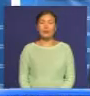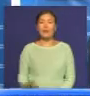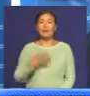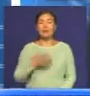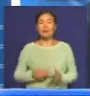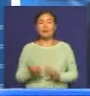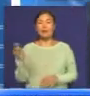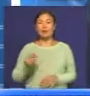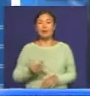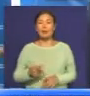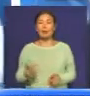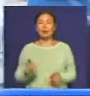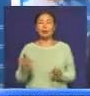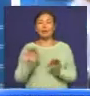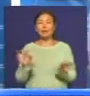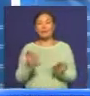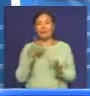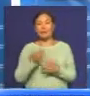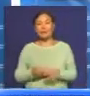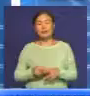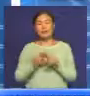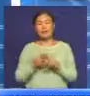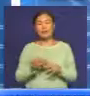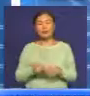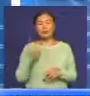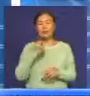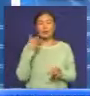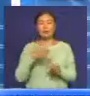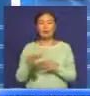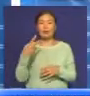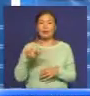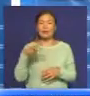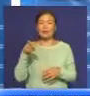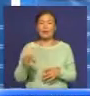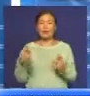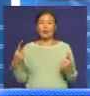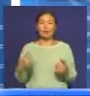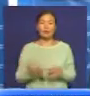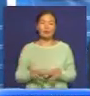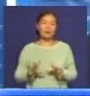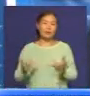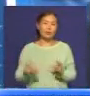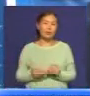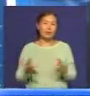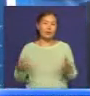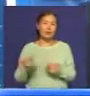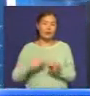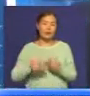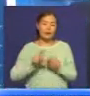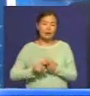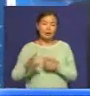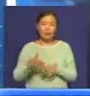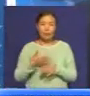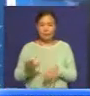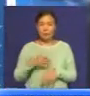визита в Мангистау – рассказать о развитии столицы, которой в этом году исполняется 20 лет. Мы также намерены укрепить бизнес-связи между